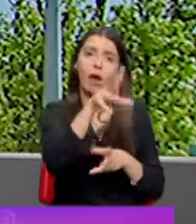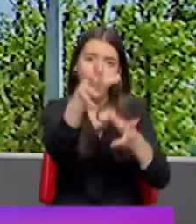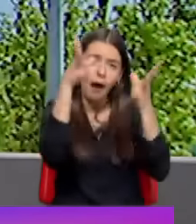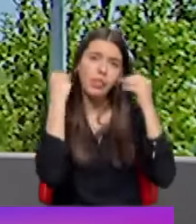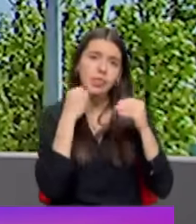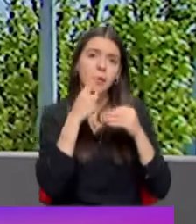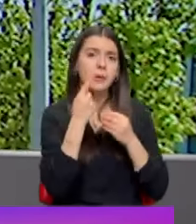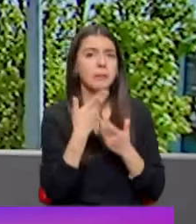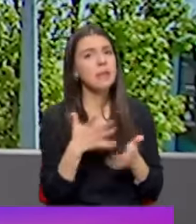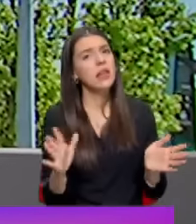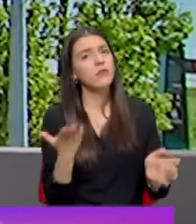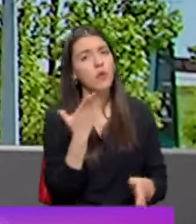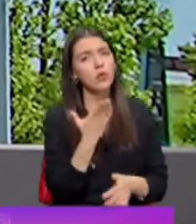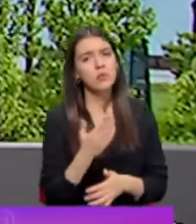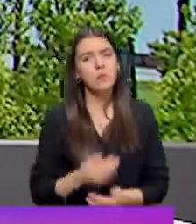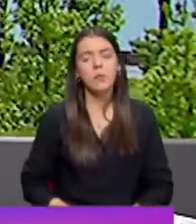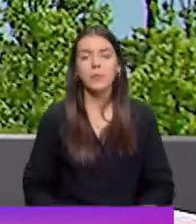bir perişanlık.